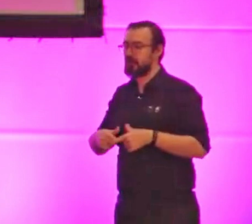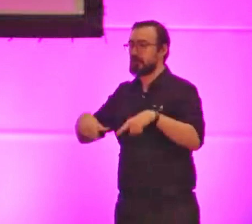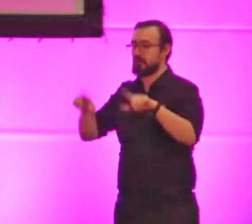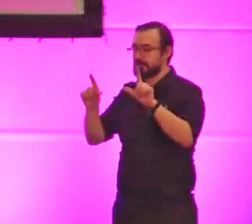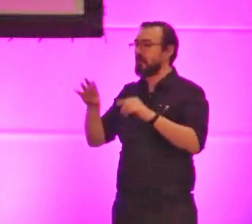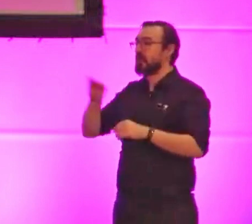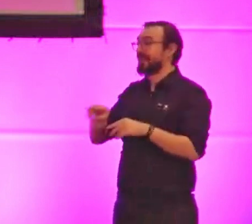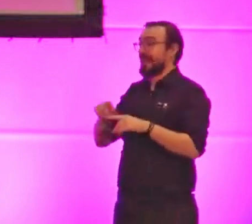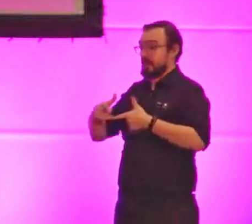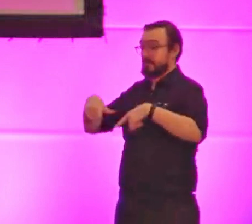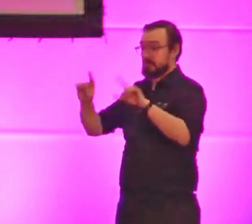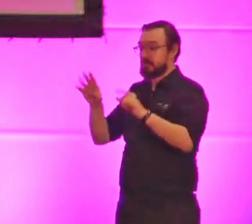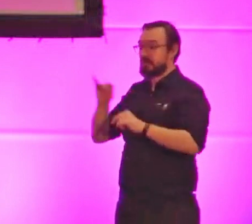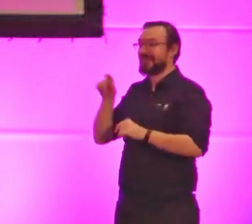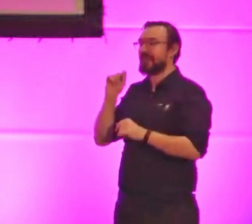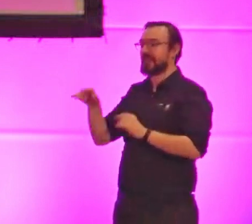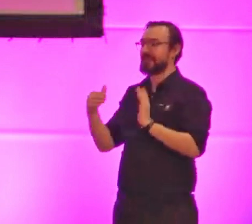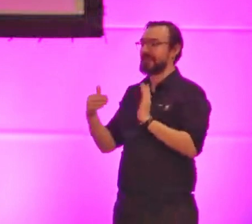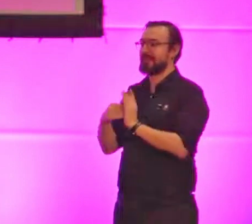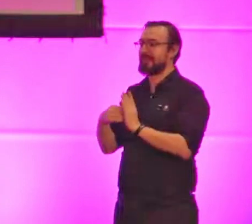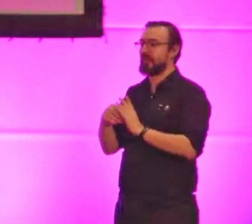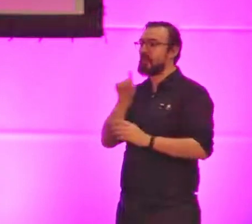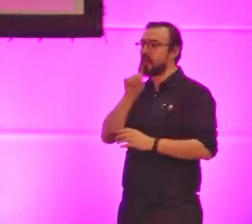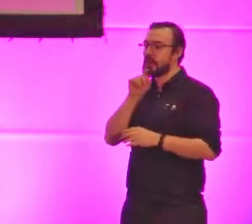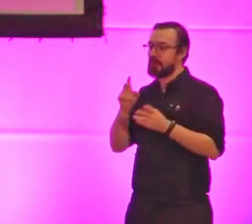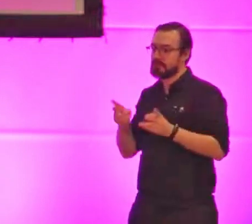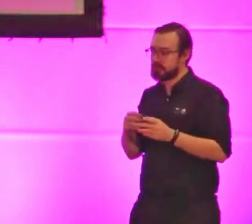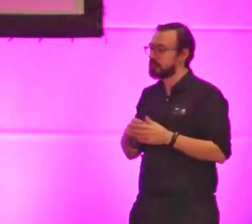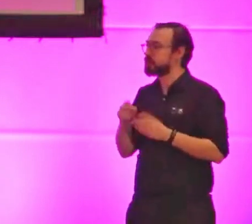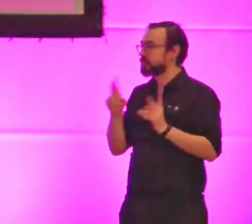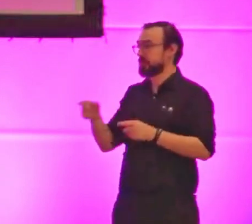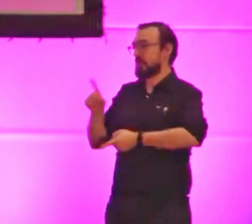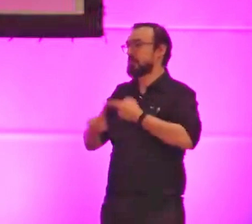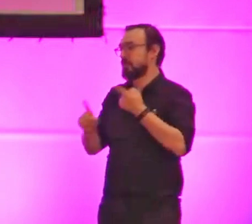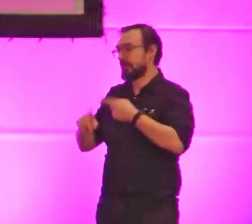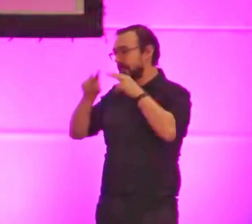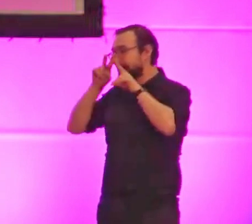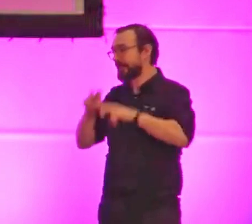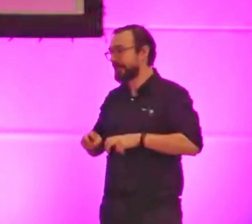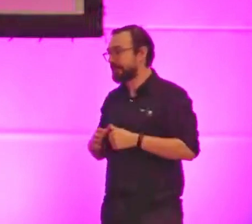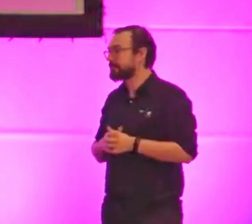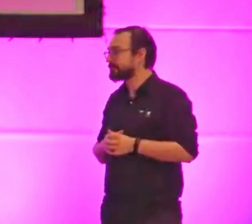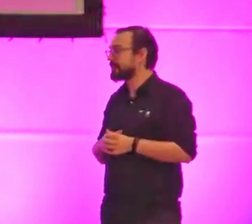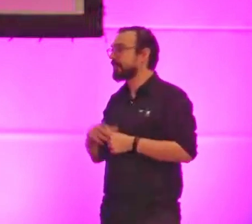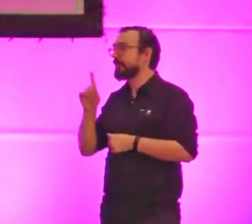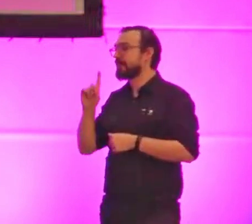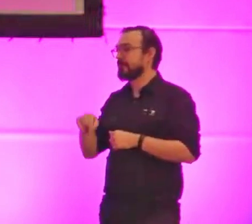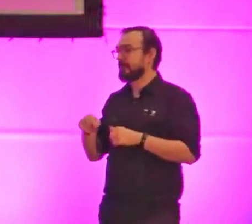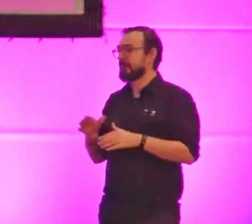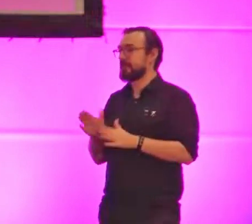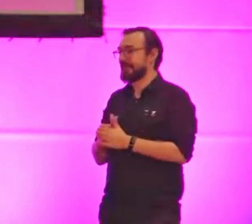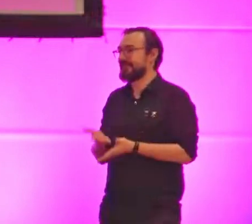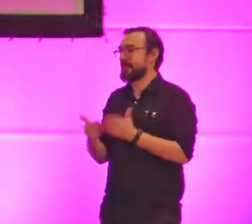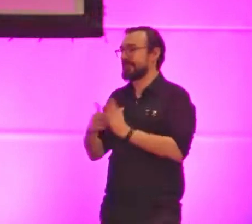så skickades den till åklagaren som då började utreda. Just det. För medhjälp till krigsbrott.